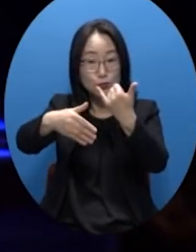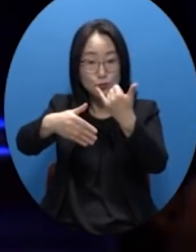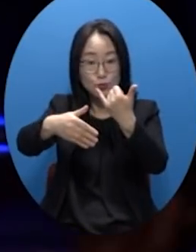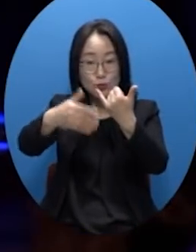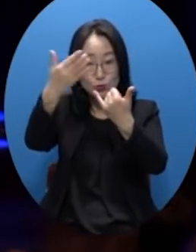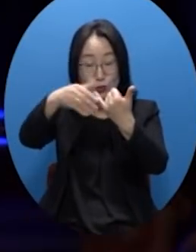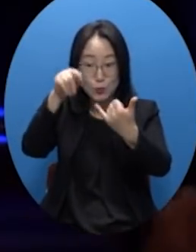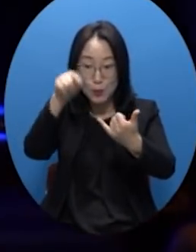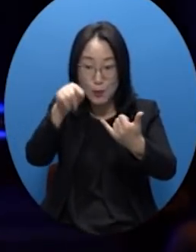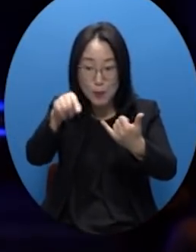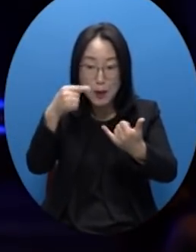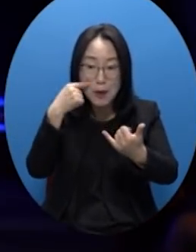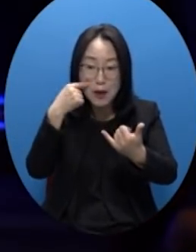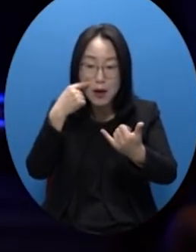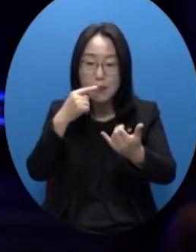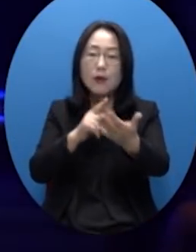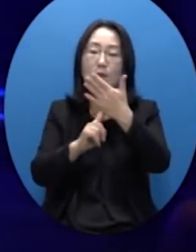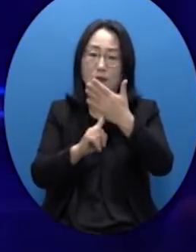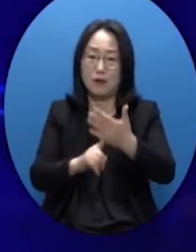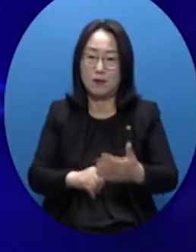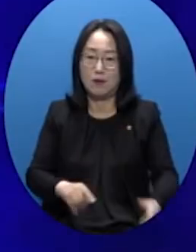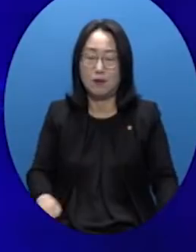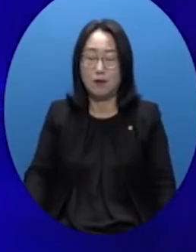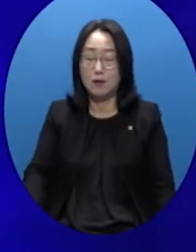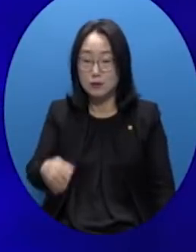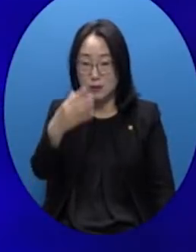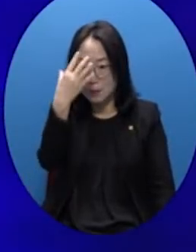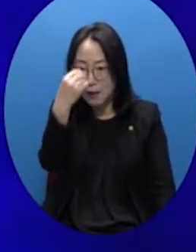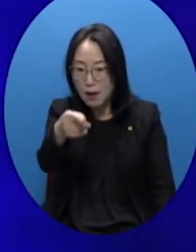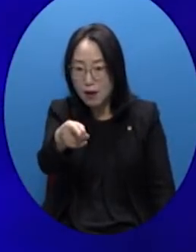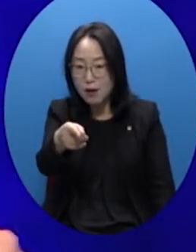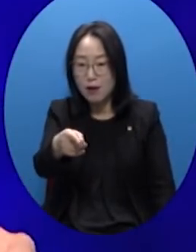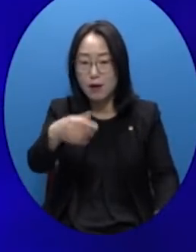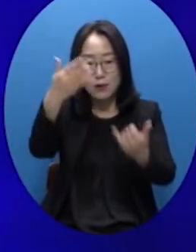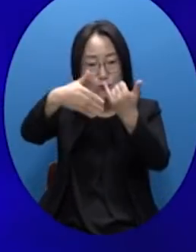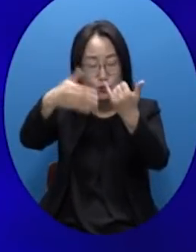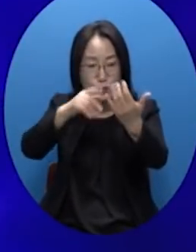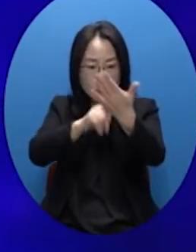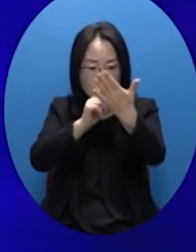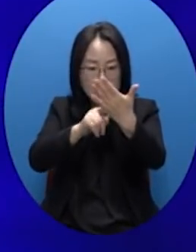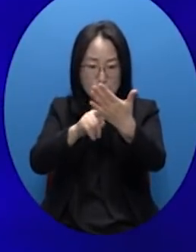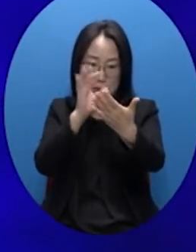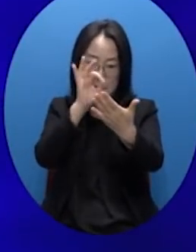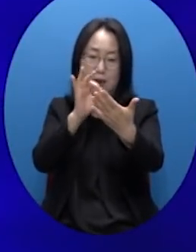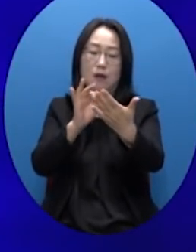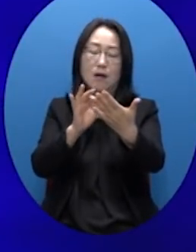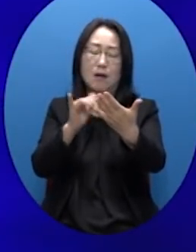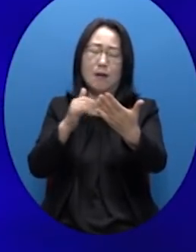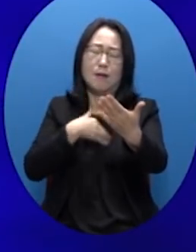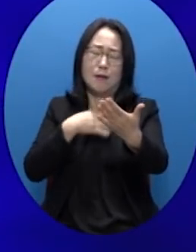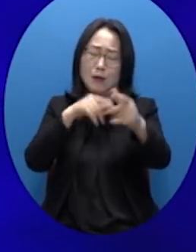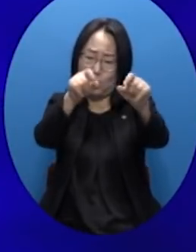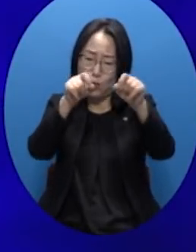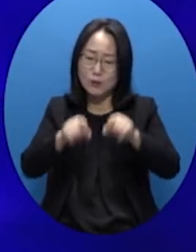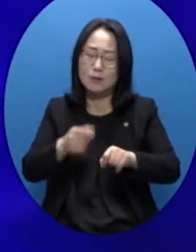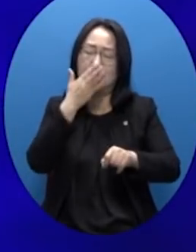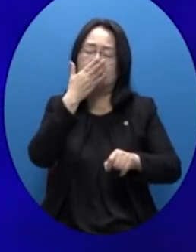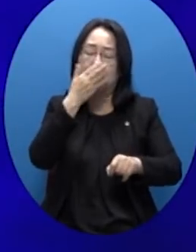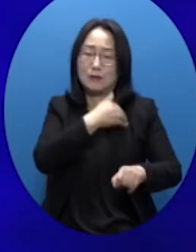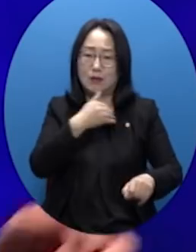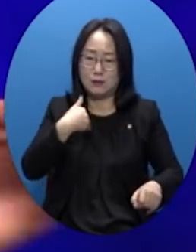차량을 들 수가 있습니다 이 영상을 본 내친 들이 나도 무엇인지 할 수 있겠다는 자신감을 가졌습니다